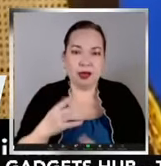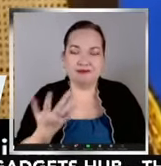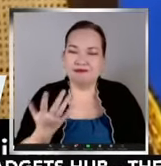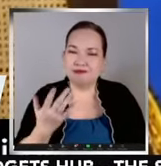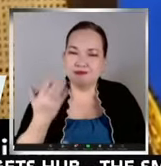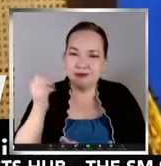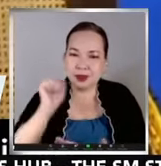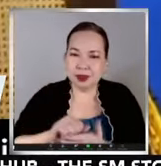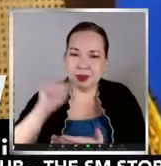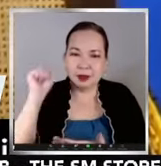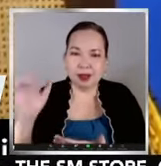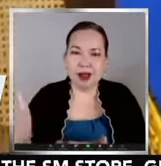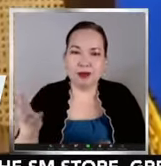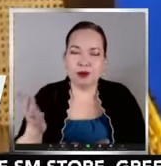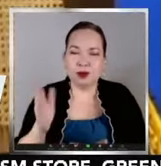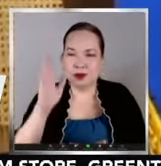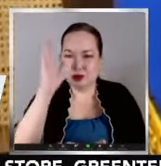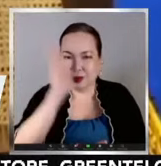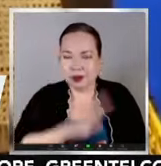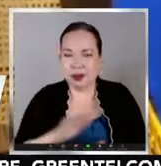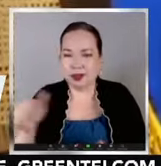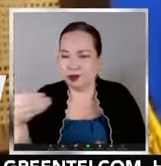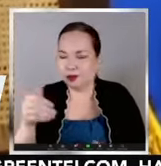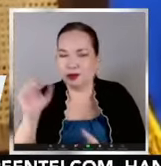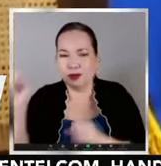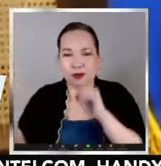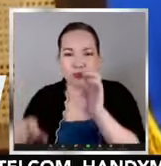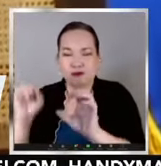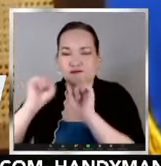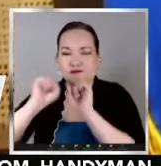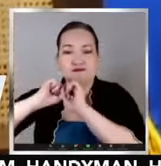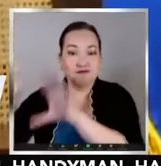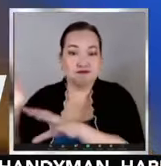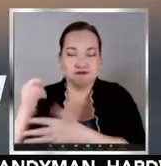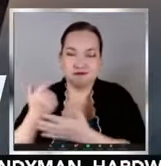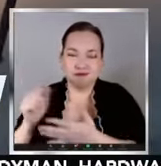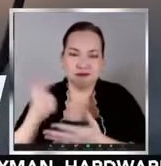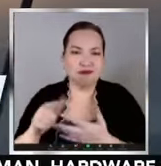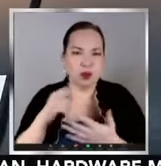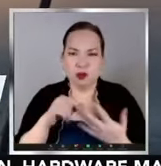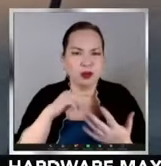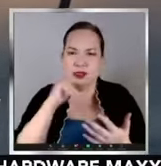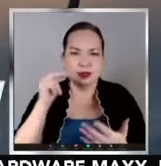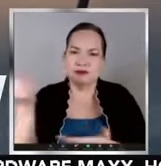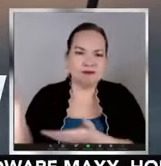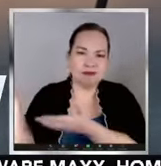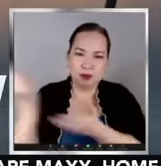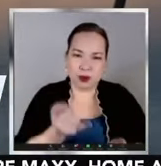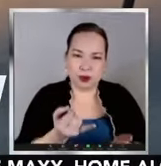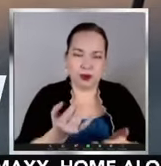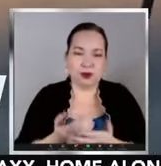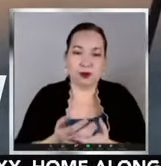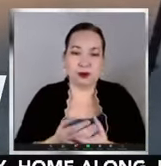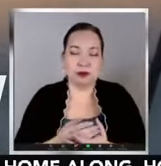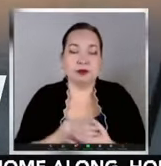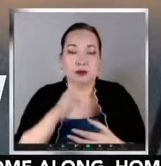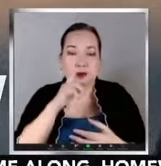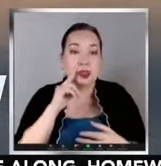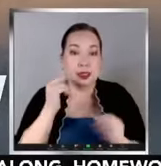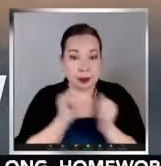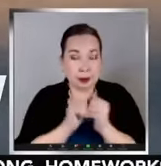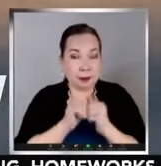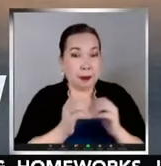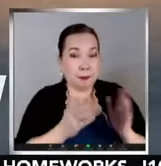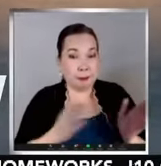ating nahuhuling isda, ay hindi na tayo kailangan mag-import. Kabilang pa sa mga planong inilatag ng Pangulo at ng BFAR,